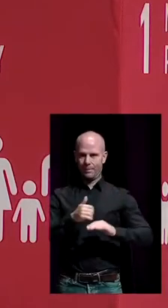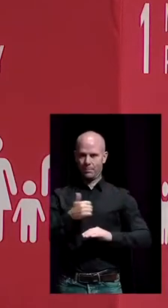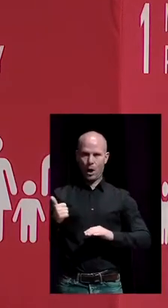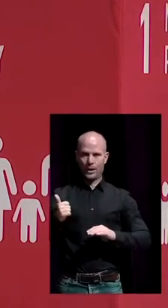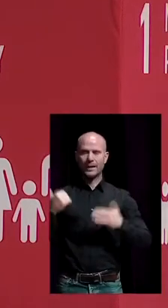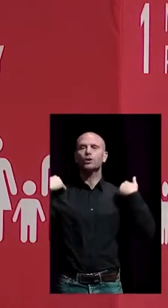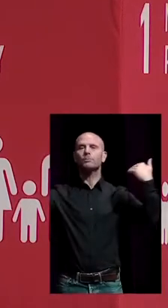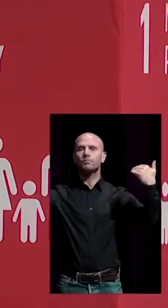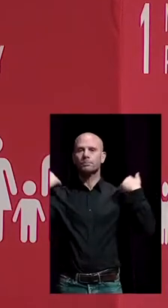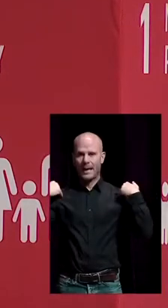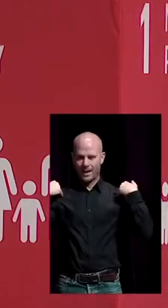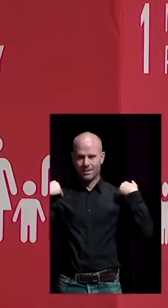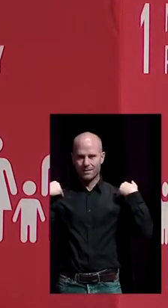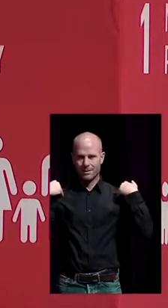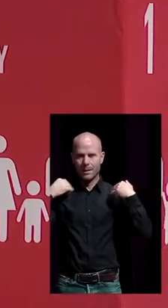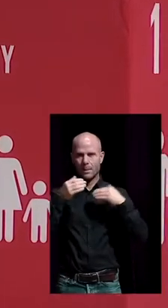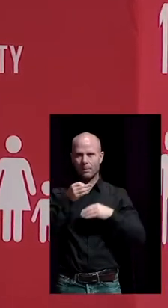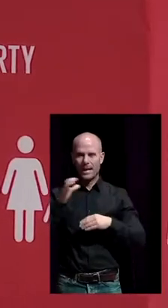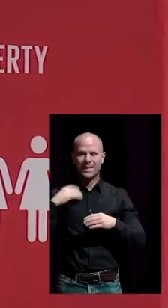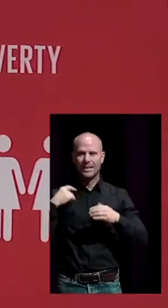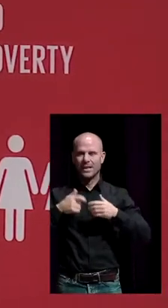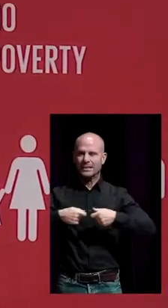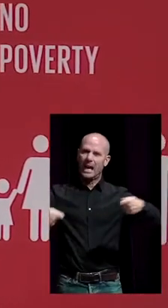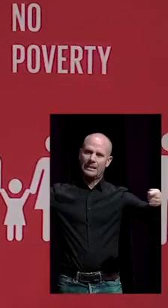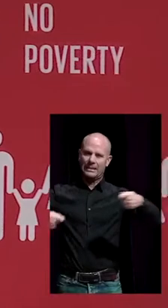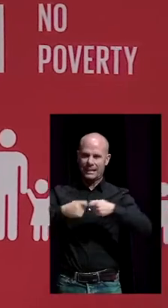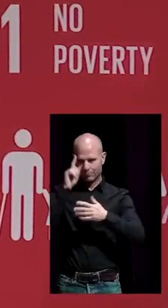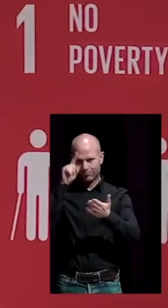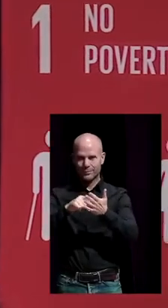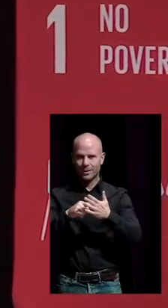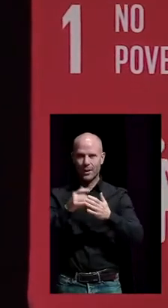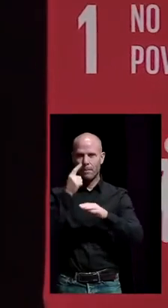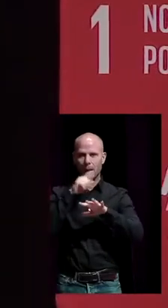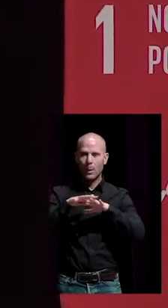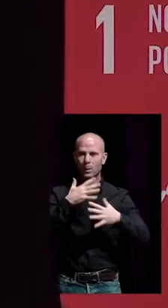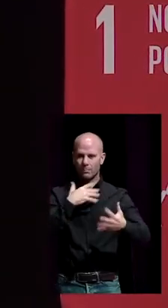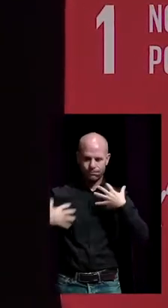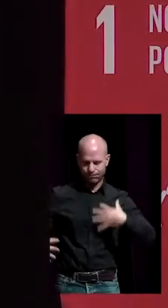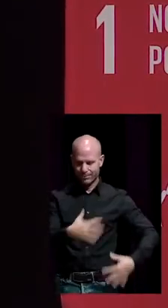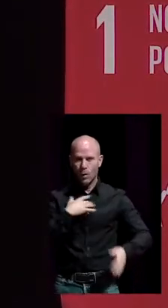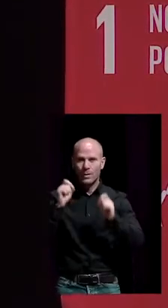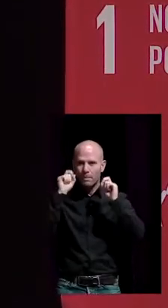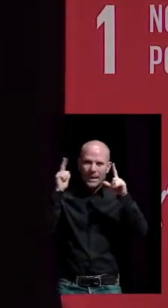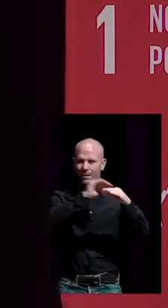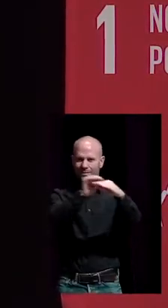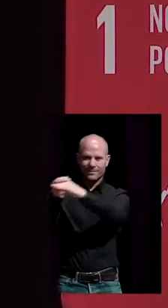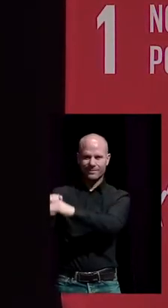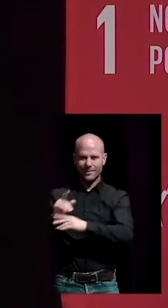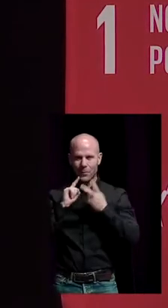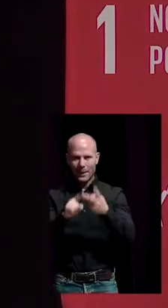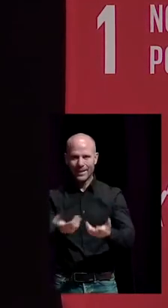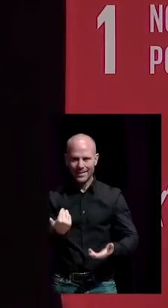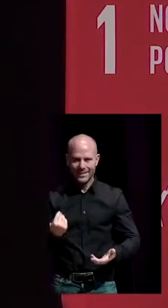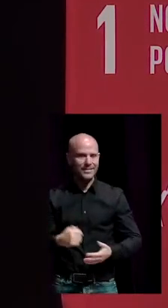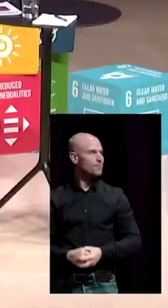liten jumpa-session, en liten stretching bara för att liksom få igång blodcirkulationen, att ni pignar till lite grann igen.